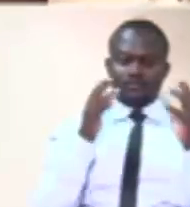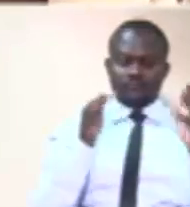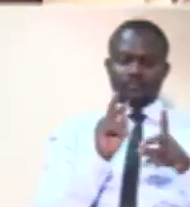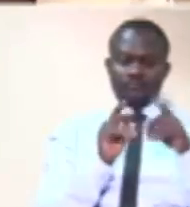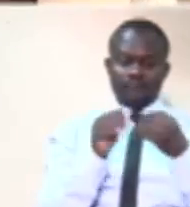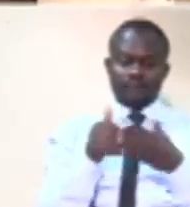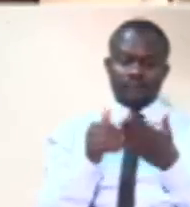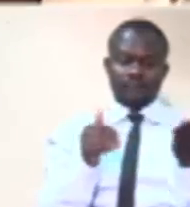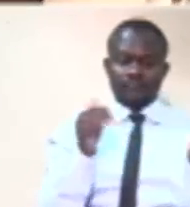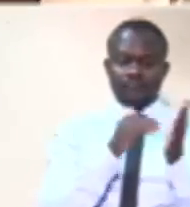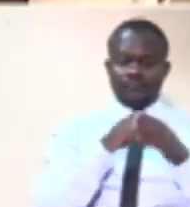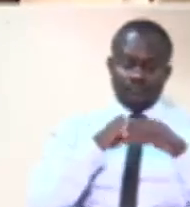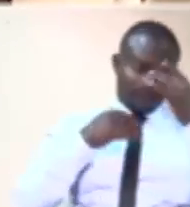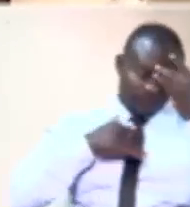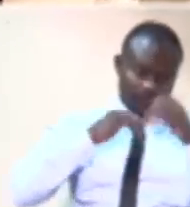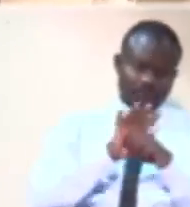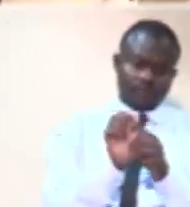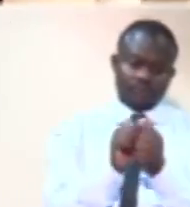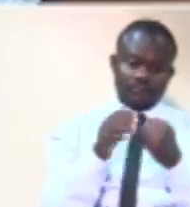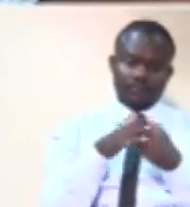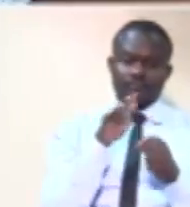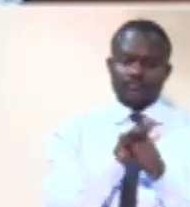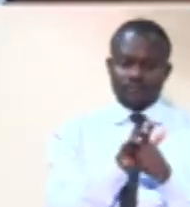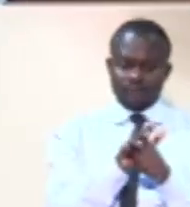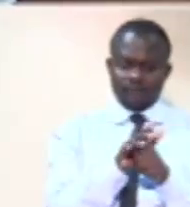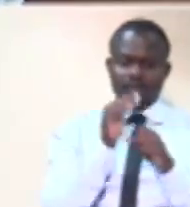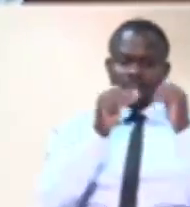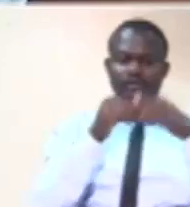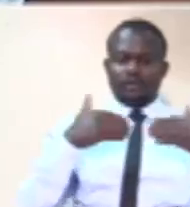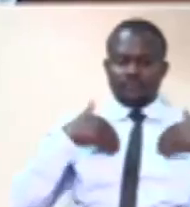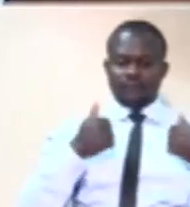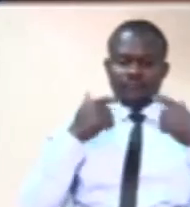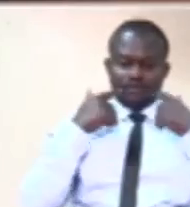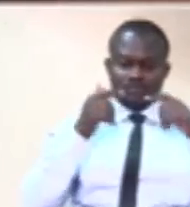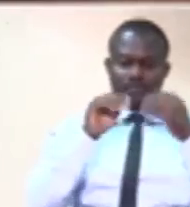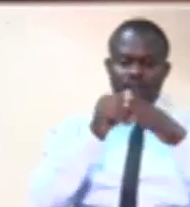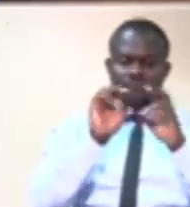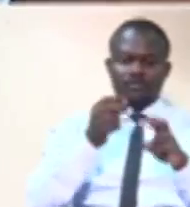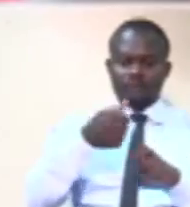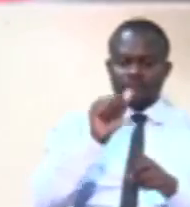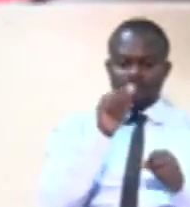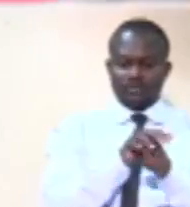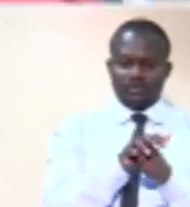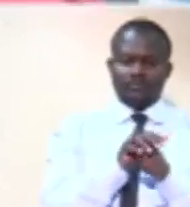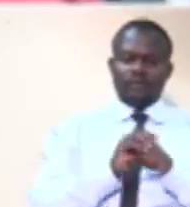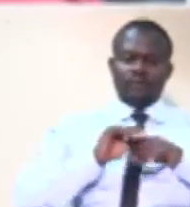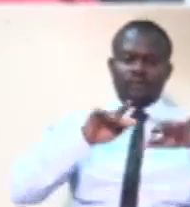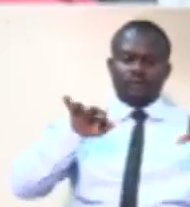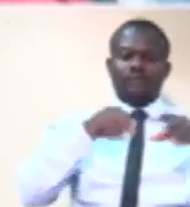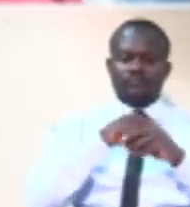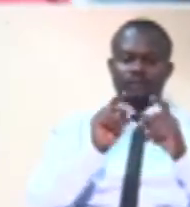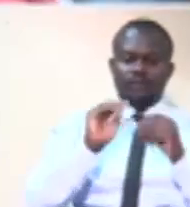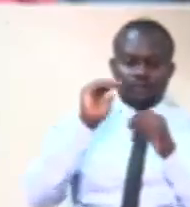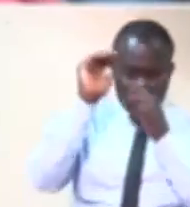w'abaturage, rukaba no mu bandura COVID-19 ari benshi. Inzego z'ubuzima zivuga ko ari narwo akenshi ruyikwirakwiza mu